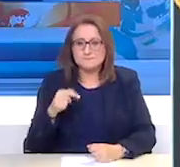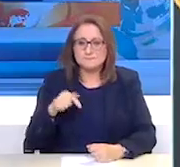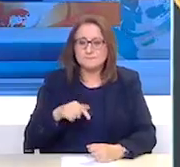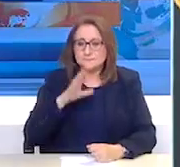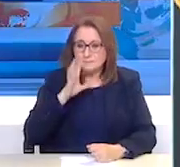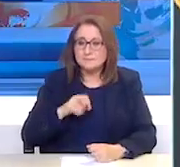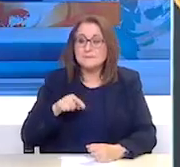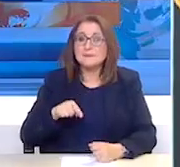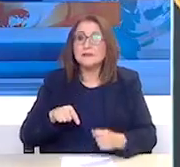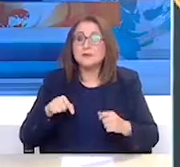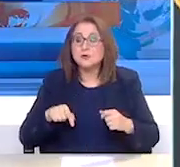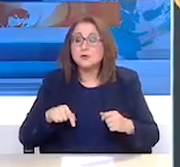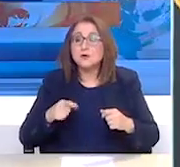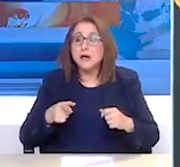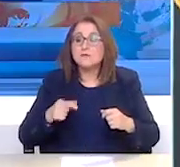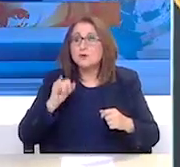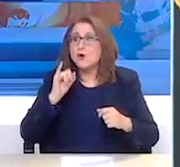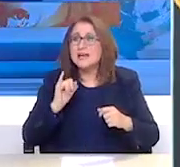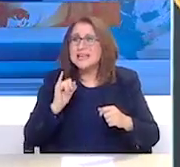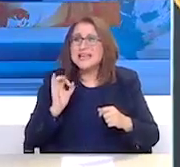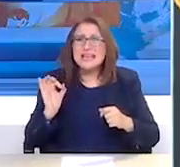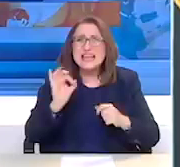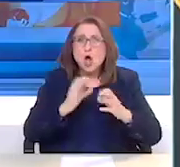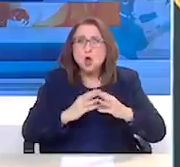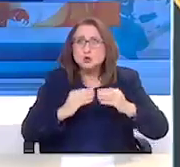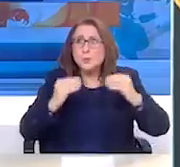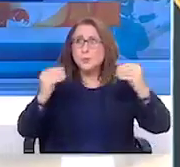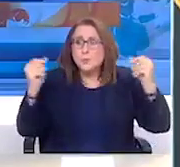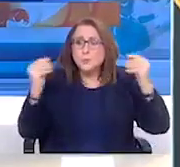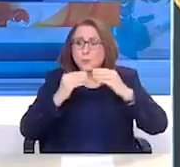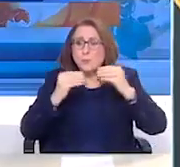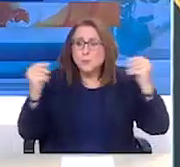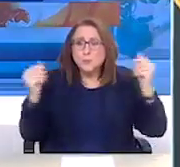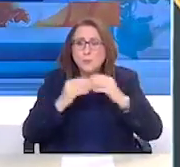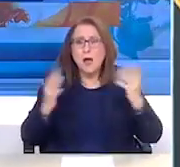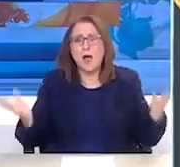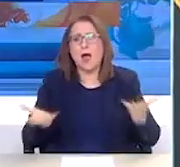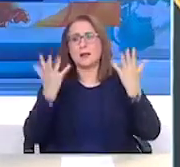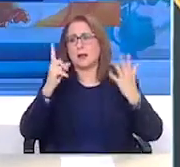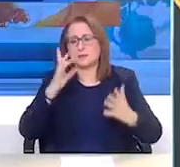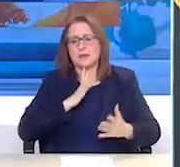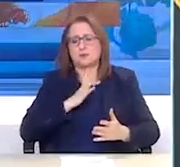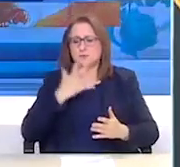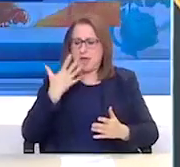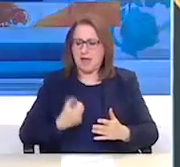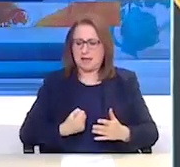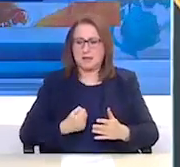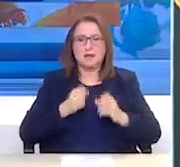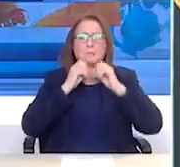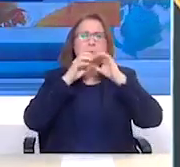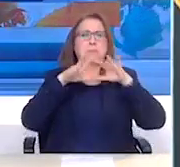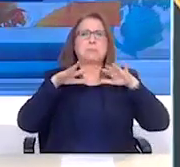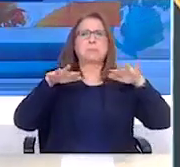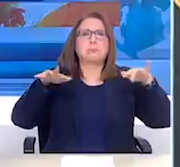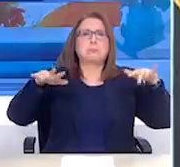αραιώσει κατά κάποιο τρόπο η ποσότητα των υγιεικών σωματιδίων σε ένα σπίτι, αν αυτό κυκλοφορεί, ας πούμε, για παράδειγμα, από κάποιον άνθρωπο που έχει συμπτώματα ή έχει ελαφρά